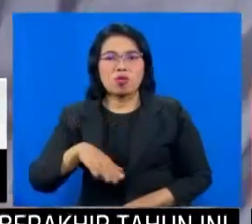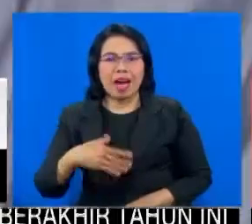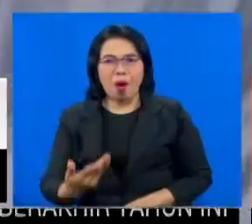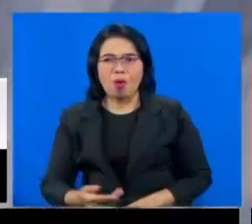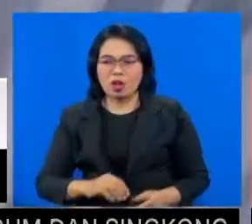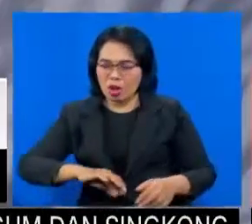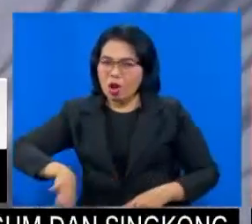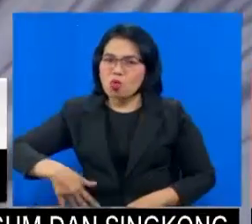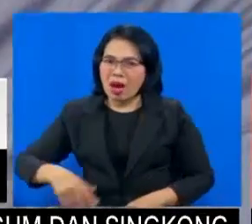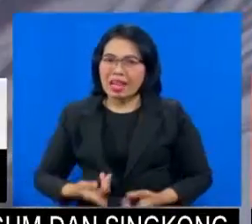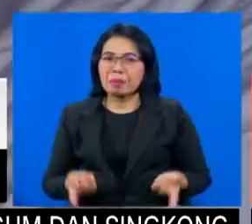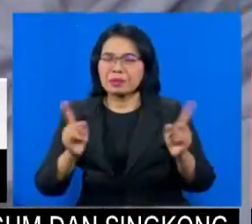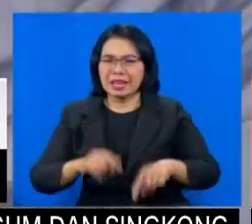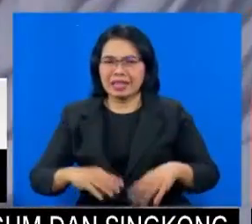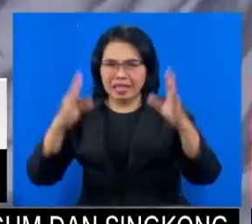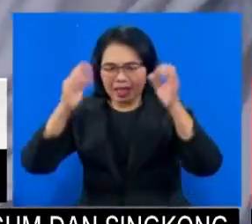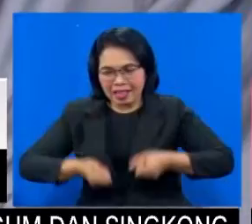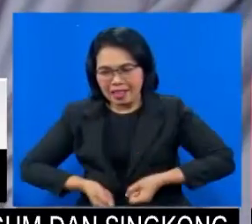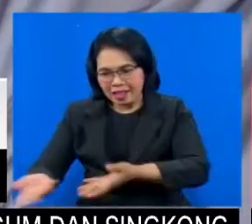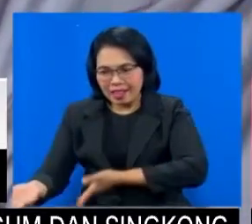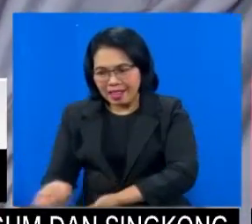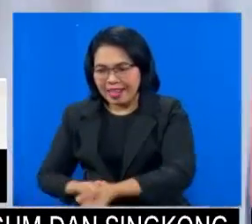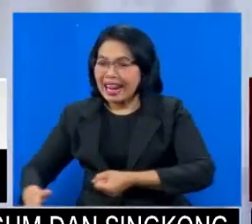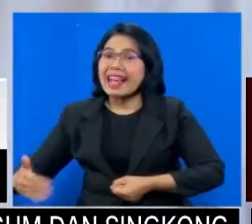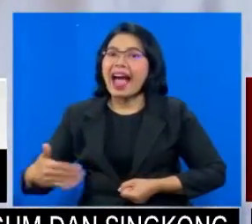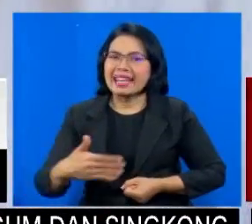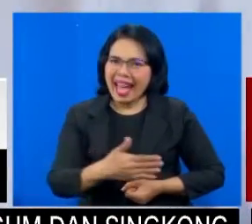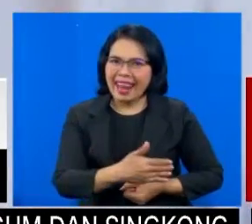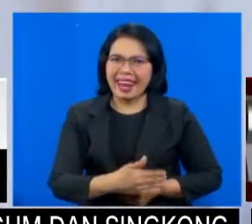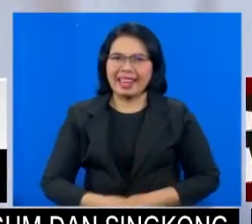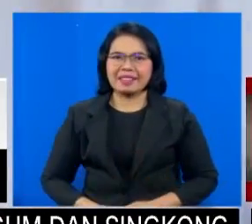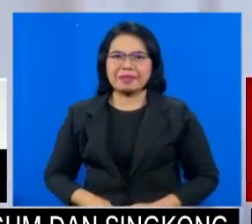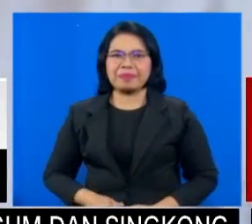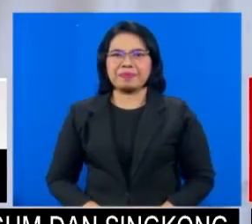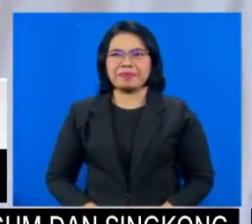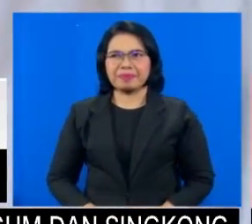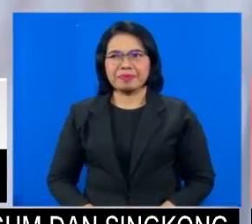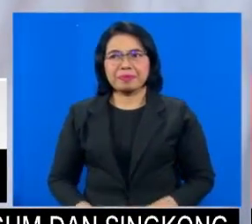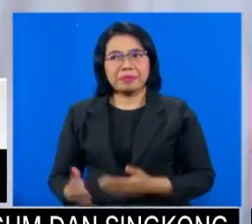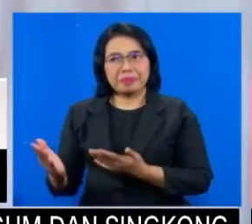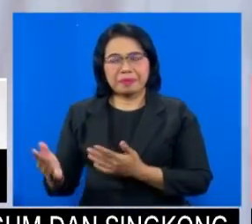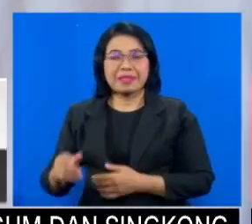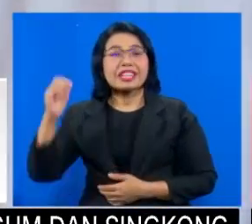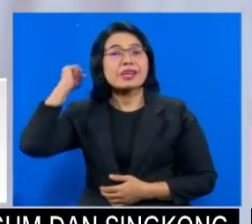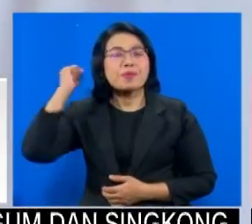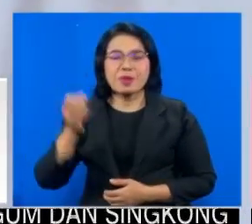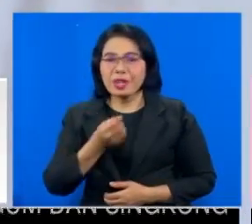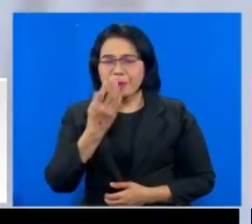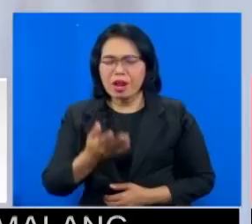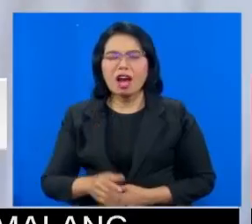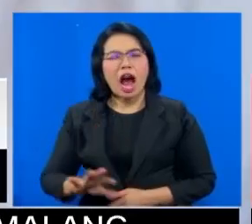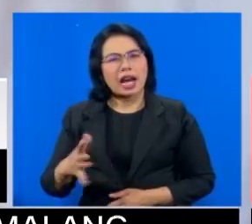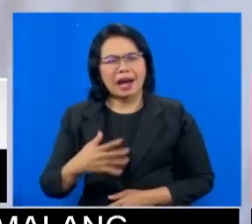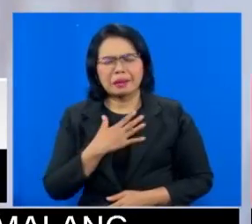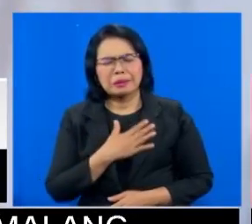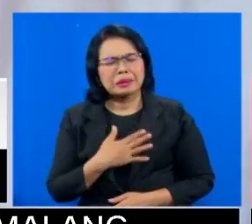aktivitasnya menjadi nelayan. Kadang itulah sedih kalau dapat dari laut nggak dapat, anak mau sekolah, mau